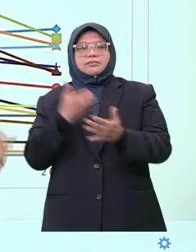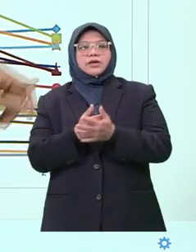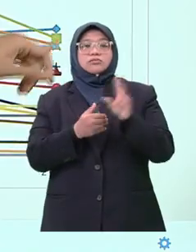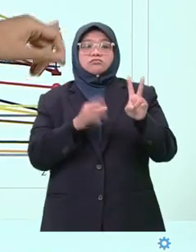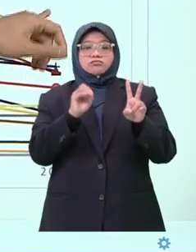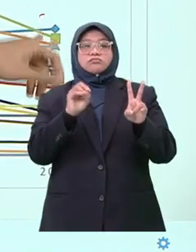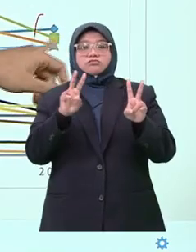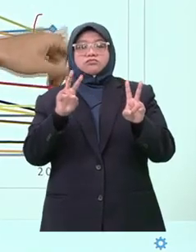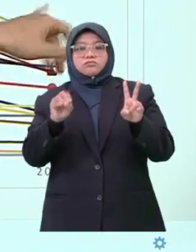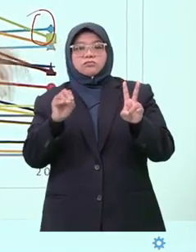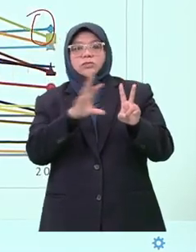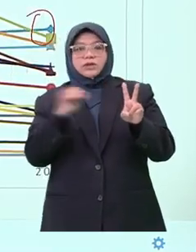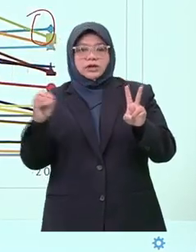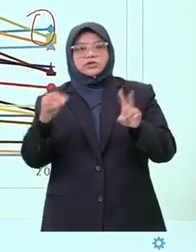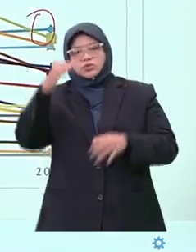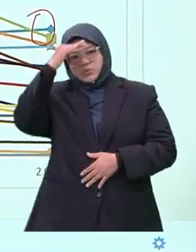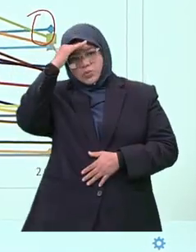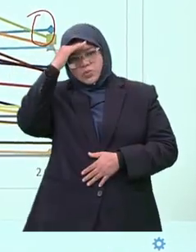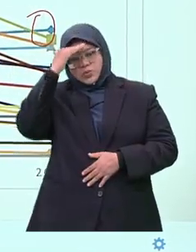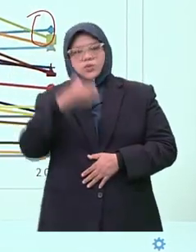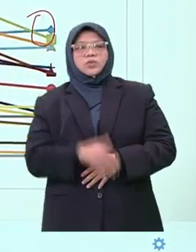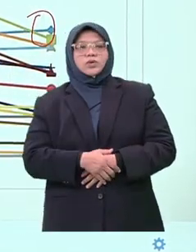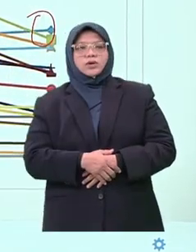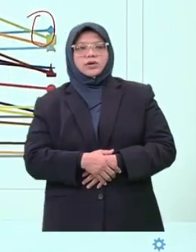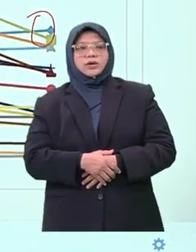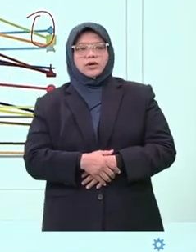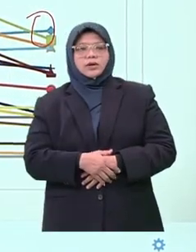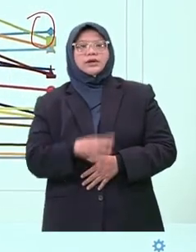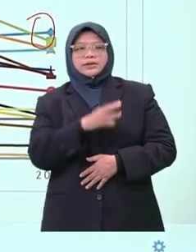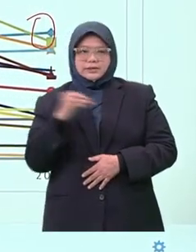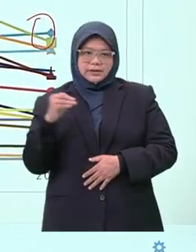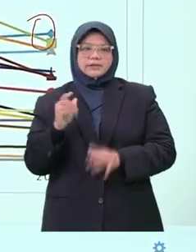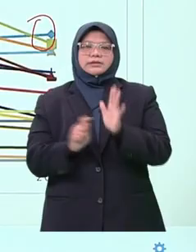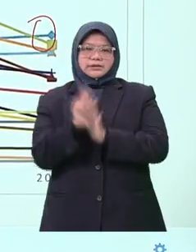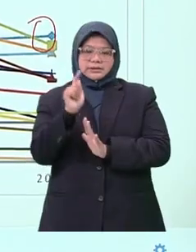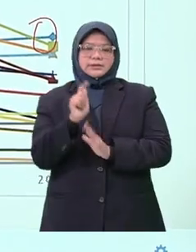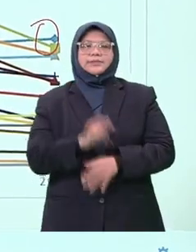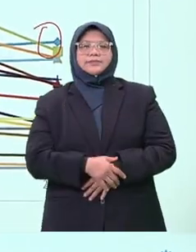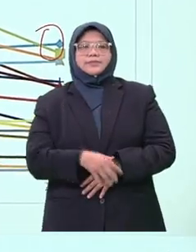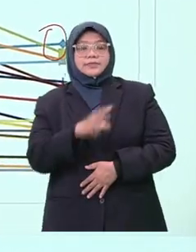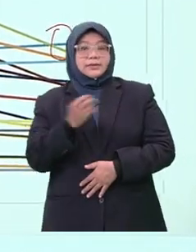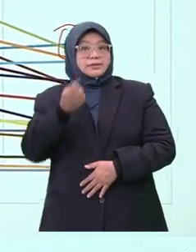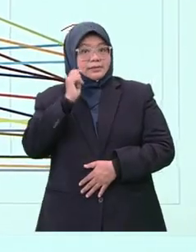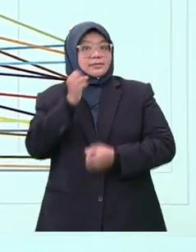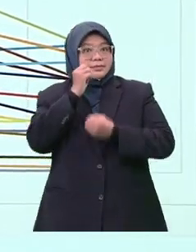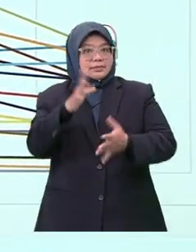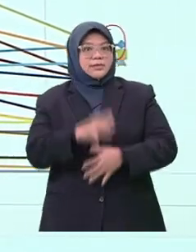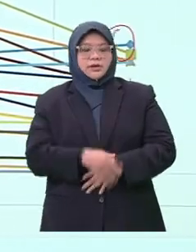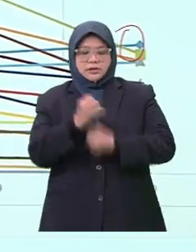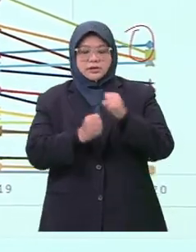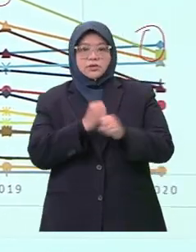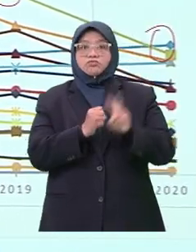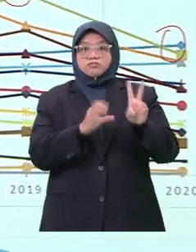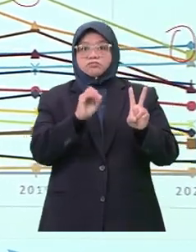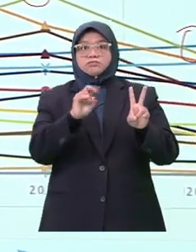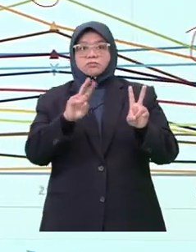Ia merupakan Negeri Johor yang mencatatkan Angke kiss penagih dada yang tertinggi seperti mana gitu tahun 2021